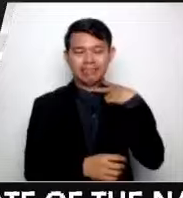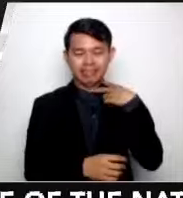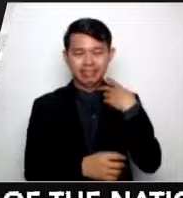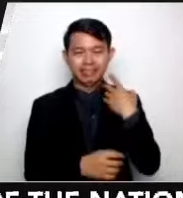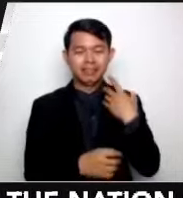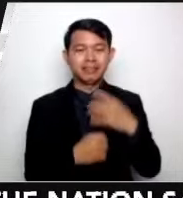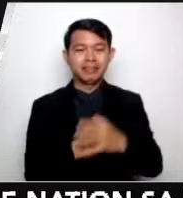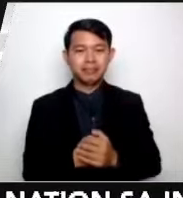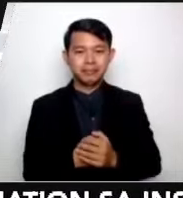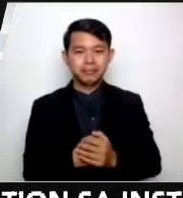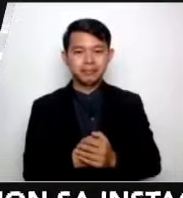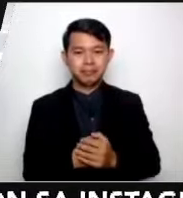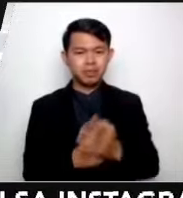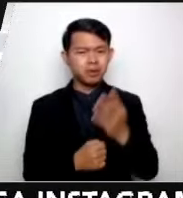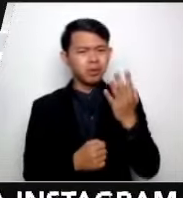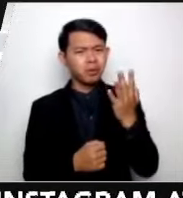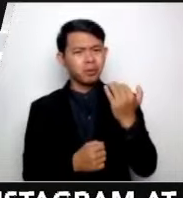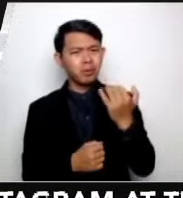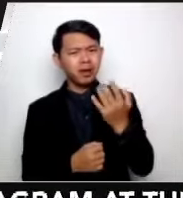my car?